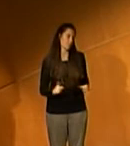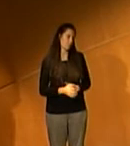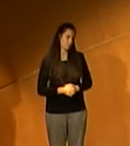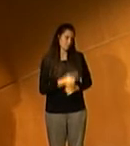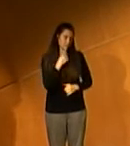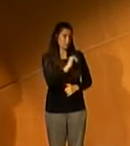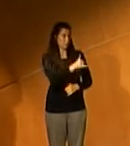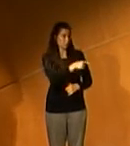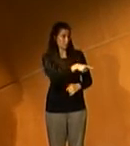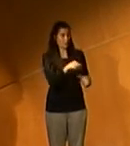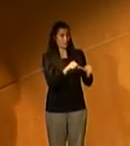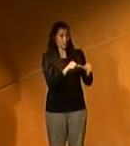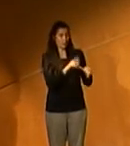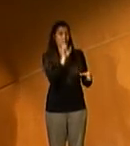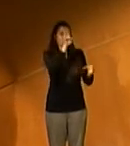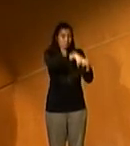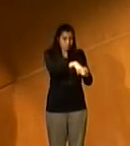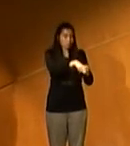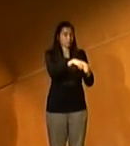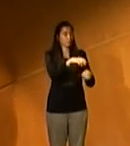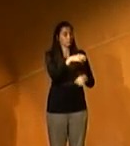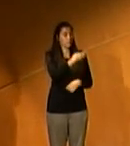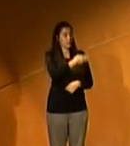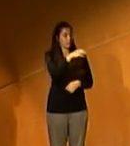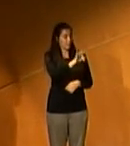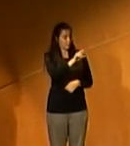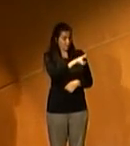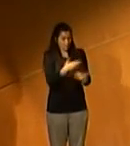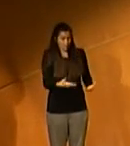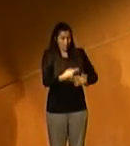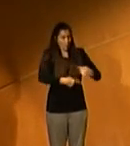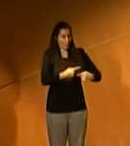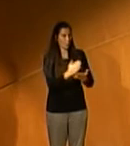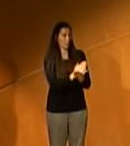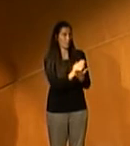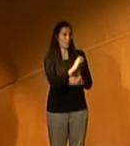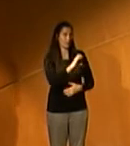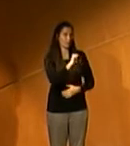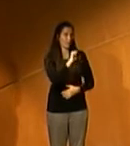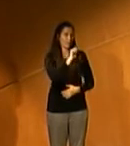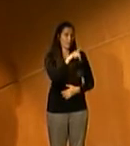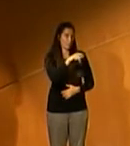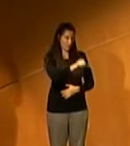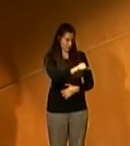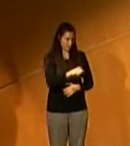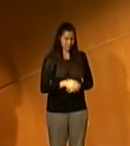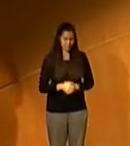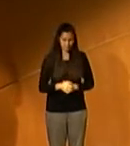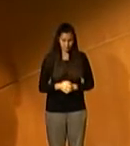Julien a donc intégré une MFR et il prépare actuellement un CAPA agricole.